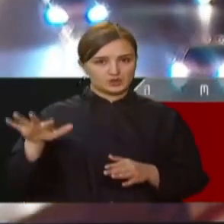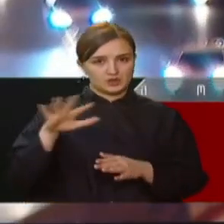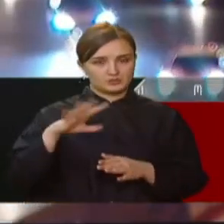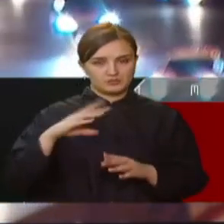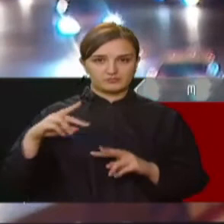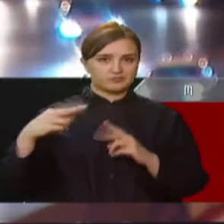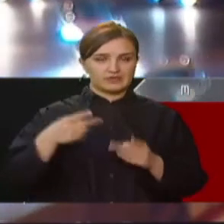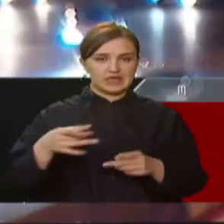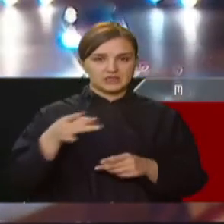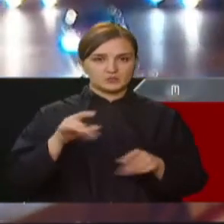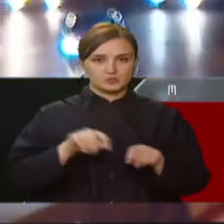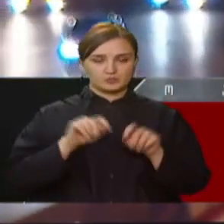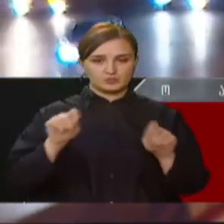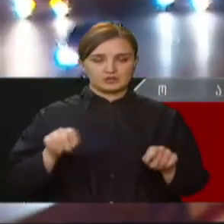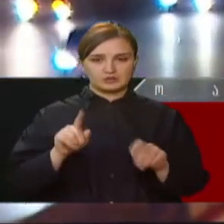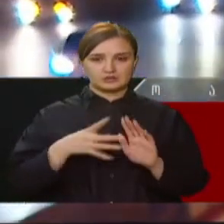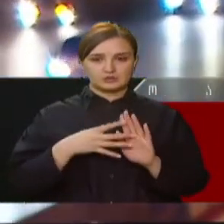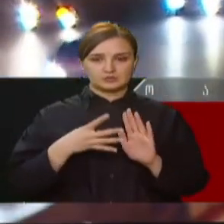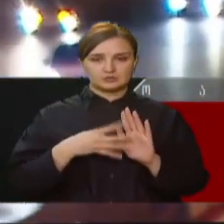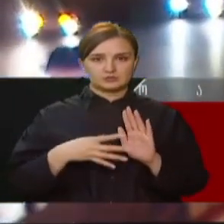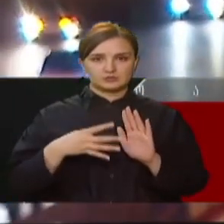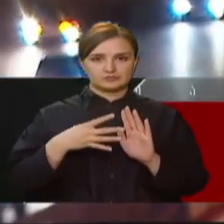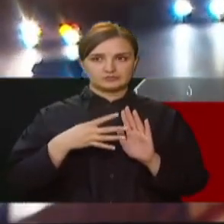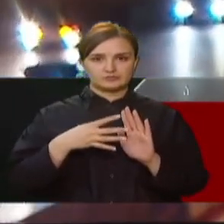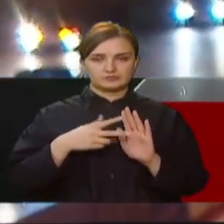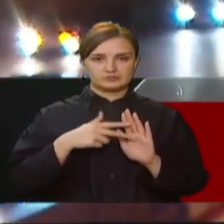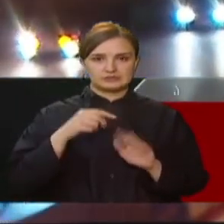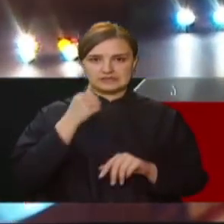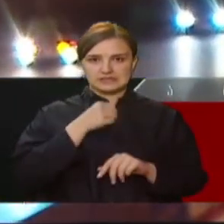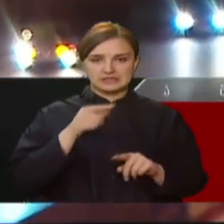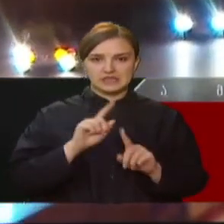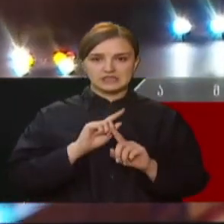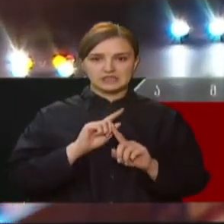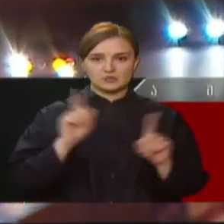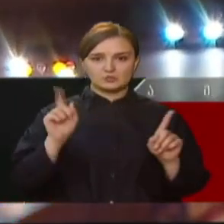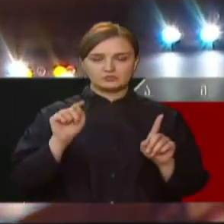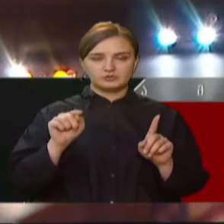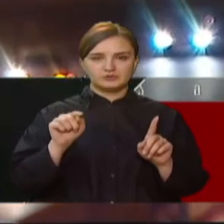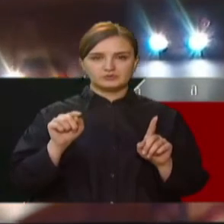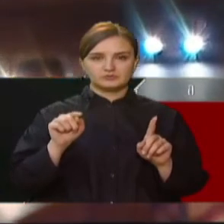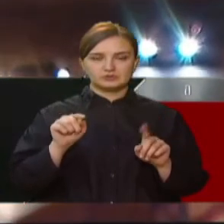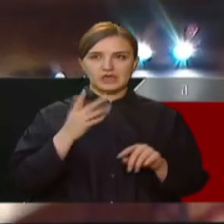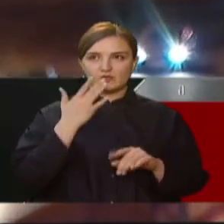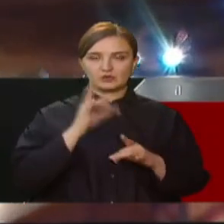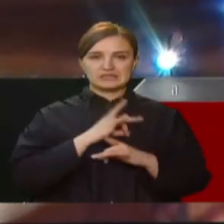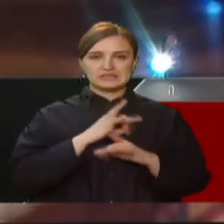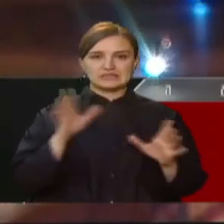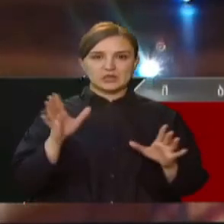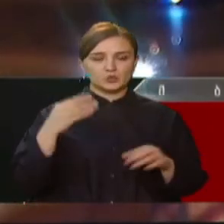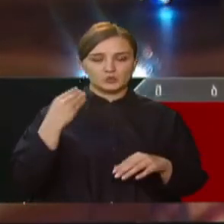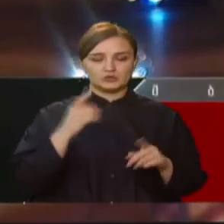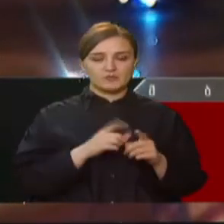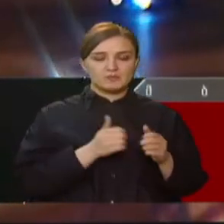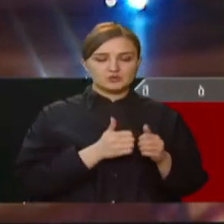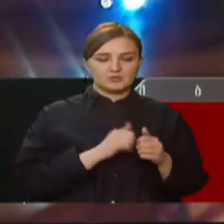oktobers gamotskhadda tanamedrove Turketistvis es tarighi gansakutrebulia is eronul dgesastavulad aris gamotskhadebuli da rogots Turketchi aseve mezobel